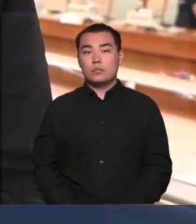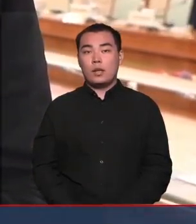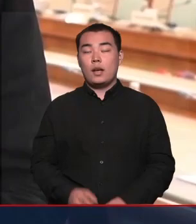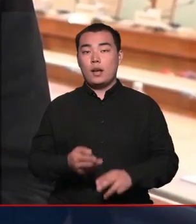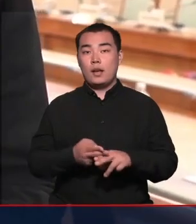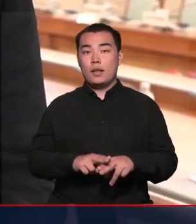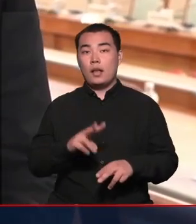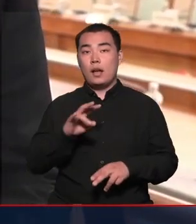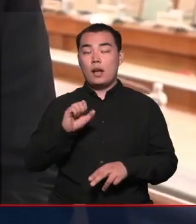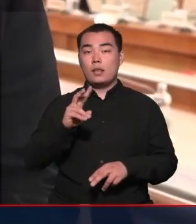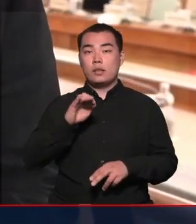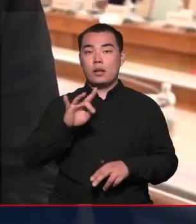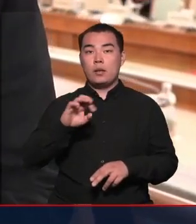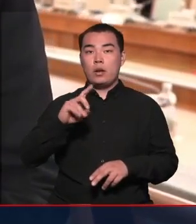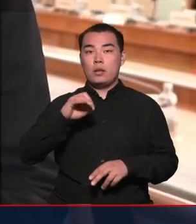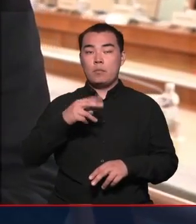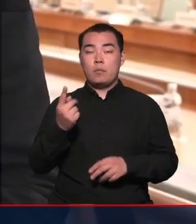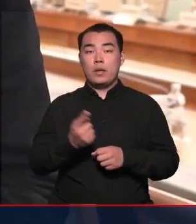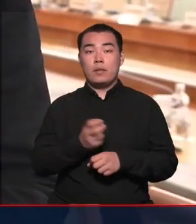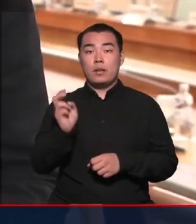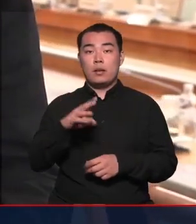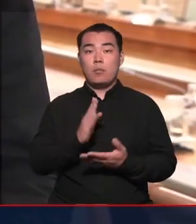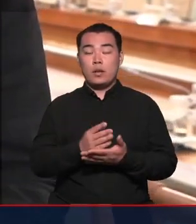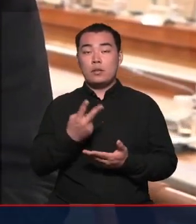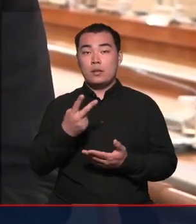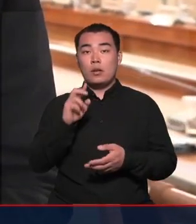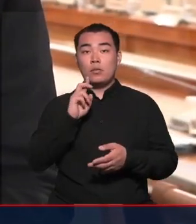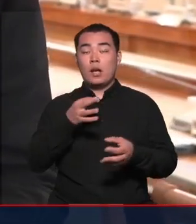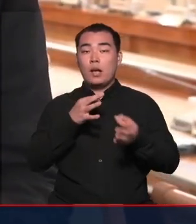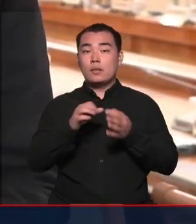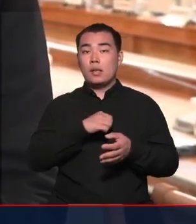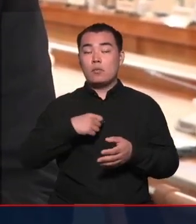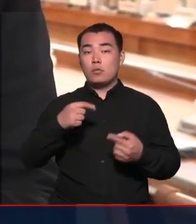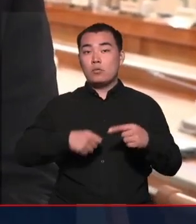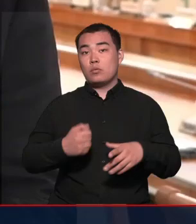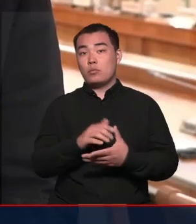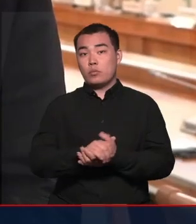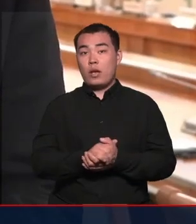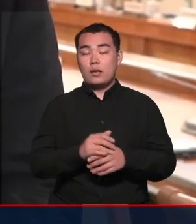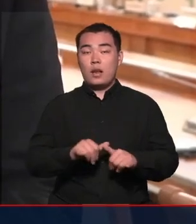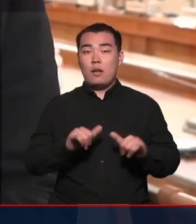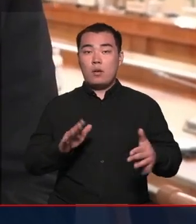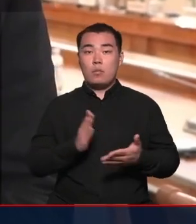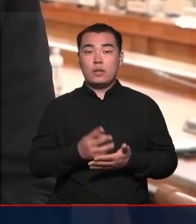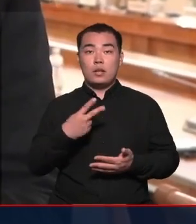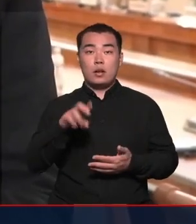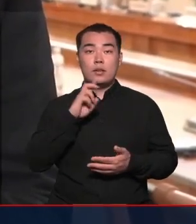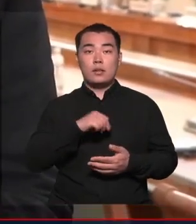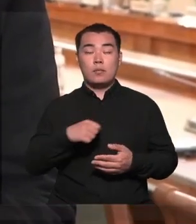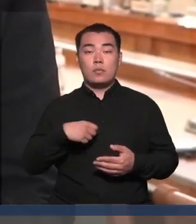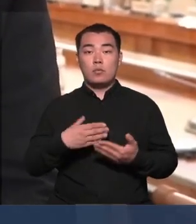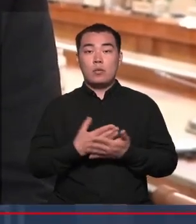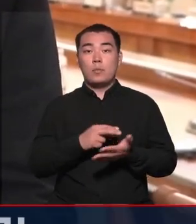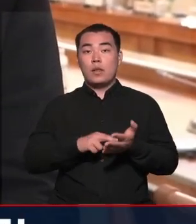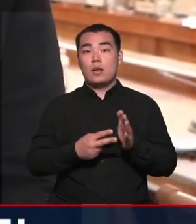Бұл Анвар Ибрагимнің алғашқы ресми сапары. Мақсат екі елдің қарқынды дамып келе жатқан қарым-қатынасын одан әрі нығайту. Біз екі ел арасындағы саудада жаңа